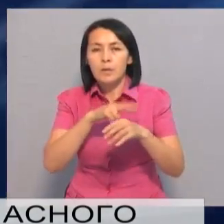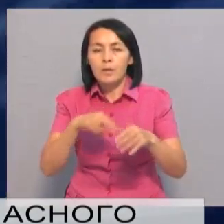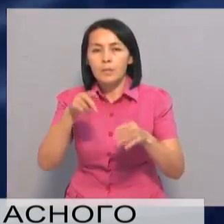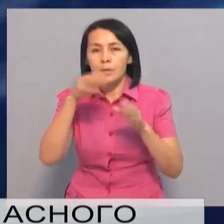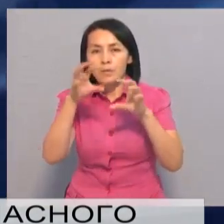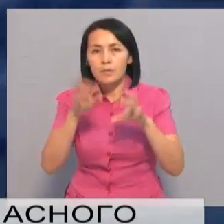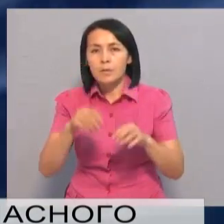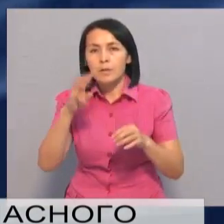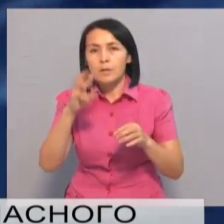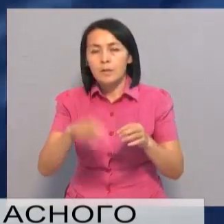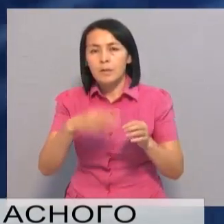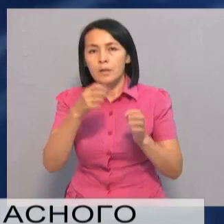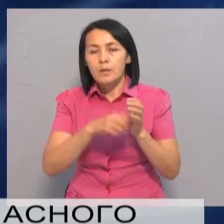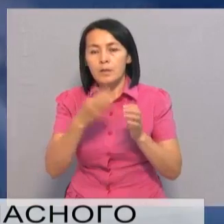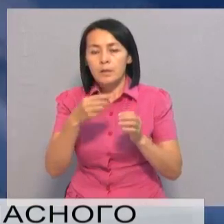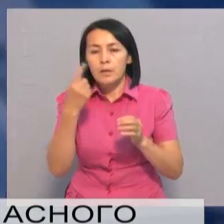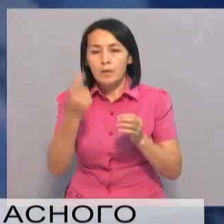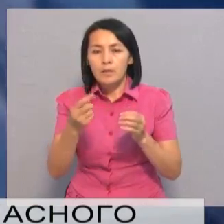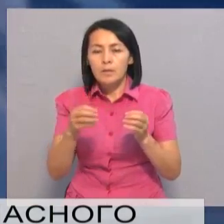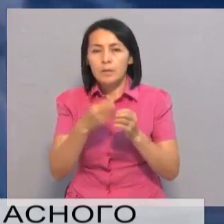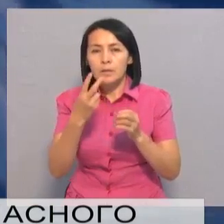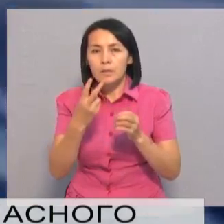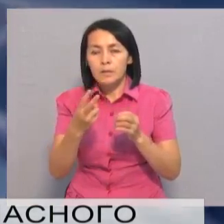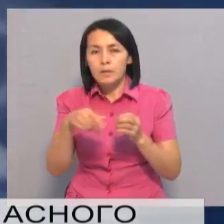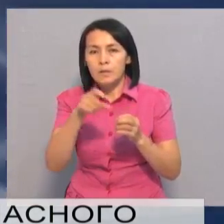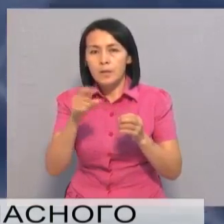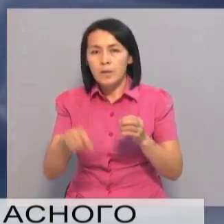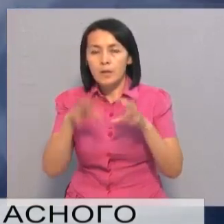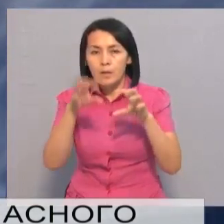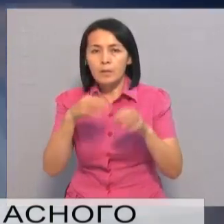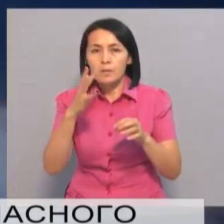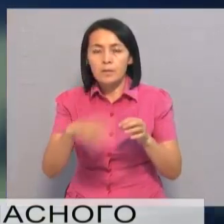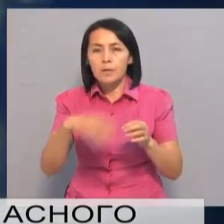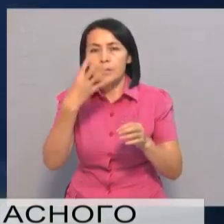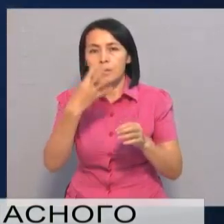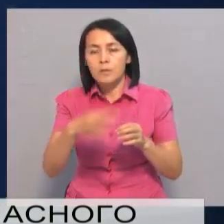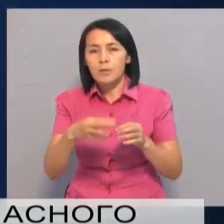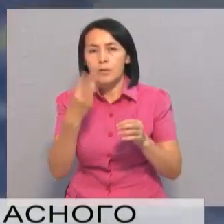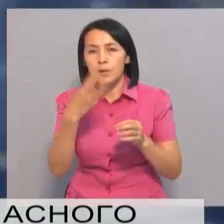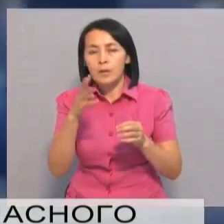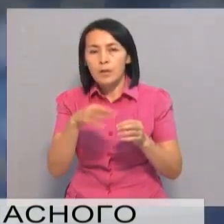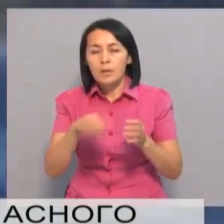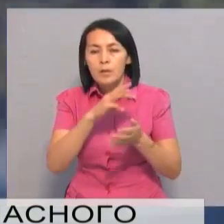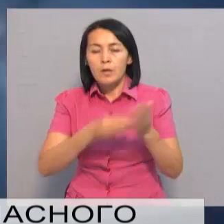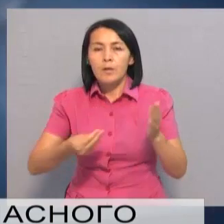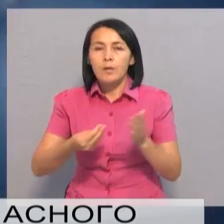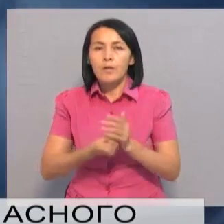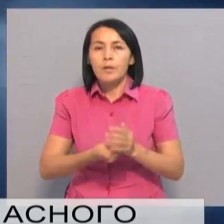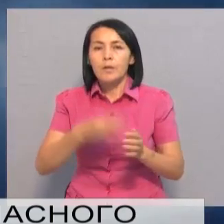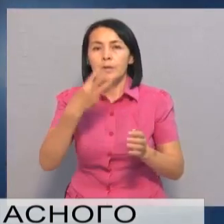статье 363 даны предупреждения 12 лицам. По статье 440 4 лицам наложен штраф на